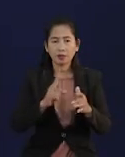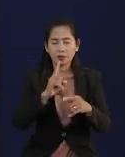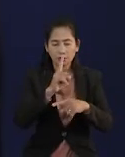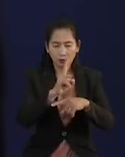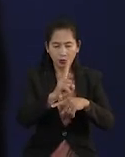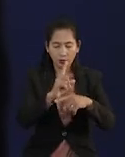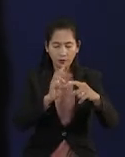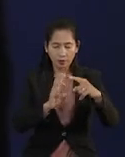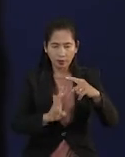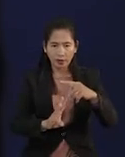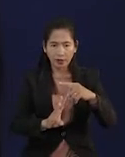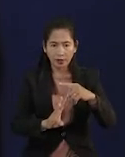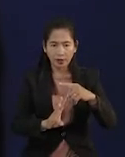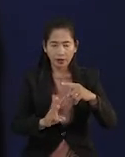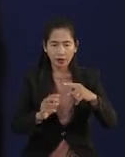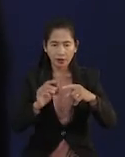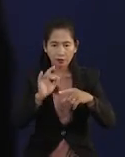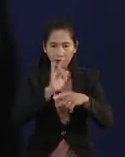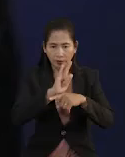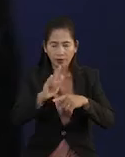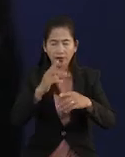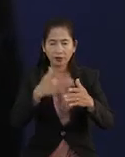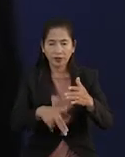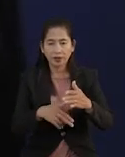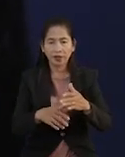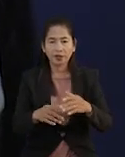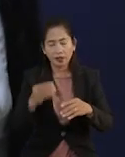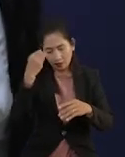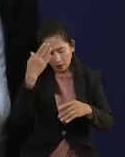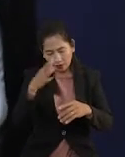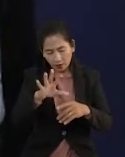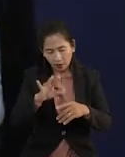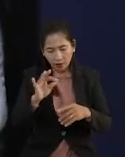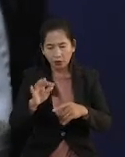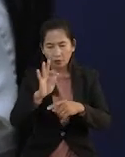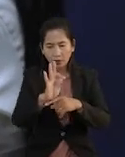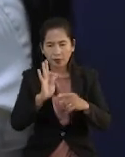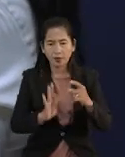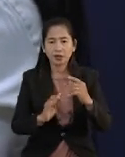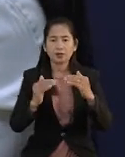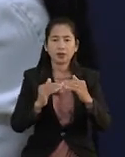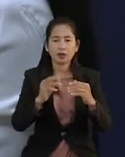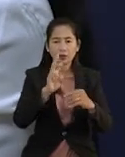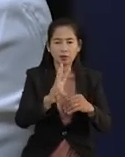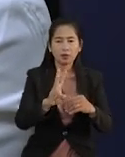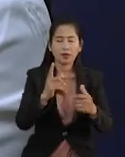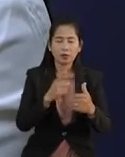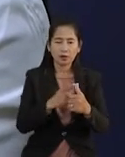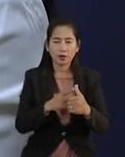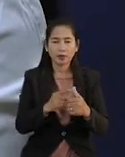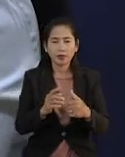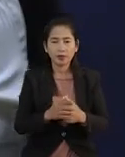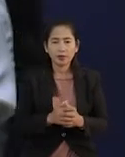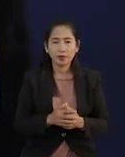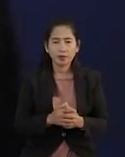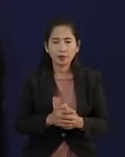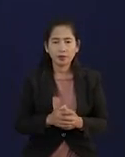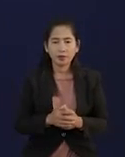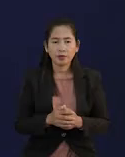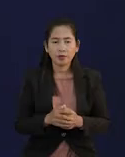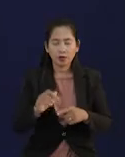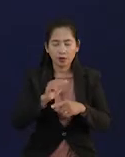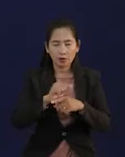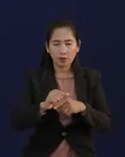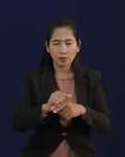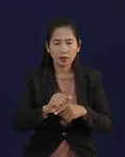mùi thiện bầy. Từ phơ bộ mà vị thi ấy, đàm bay rô bảo phía xa mà khá nê chấm nôn bay đàm bầu. Né, lùm